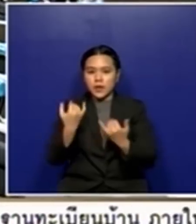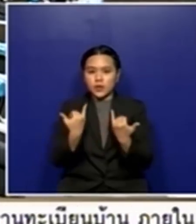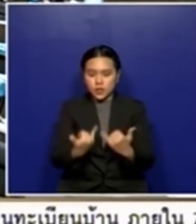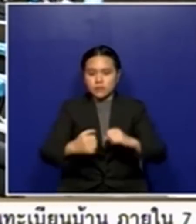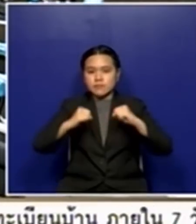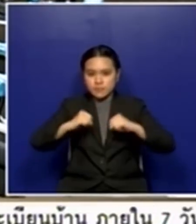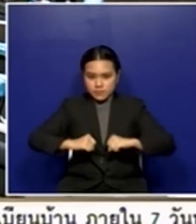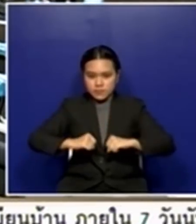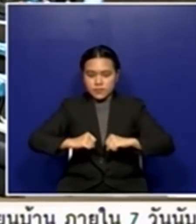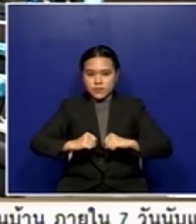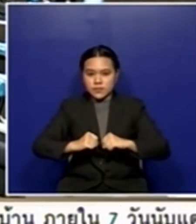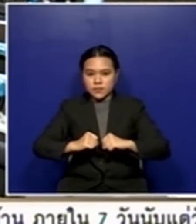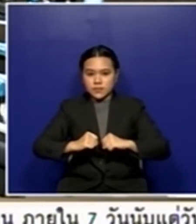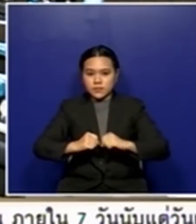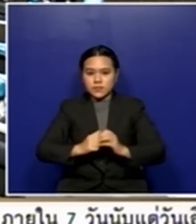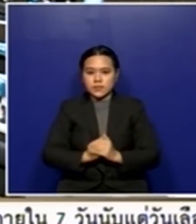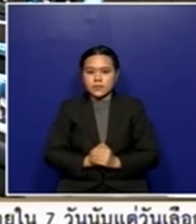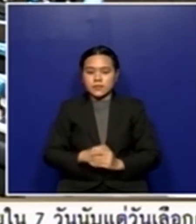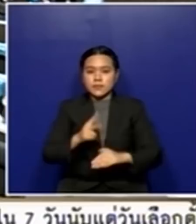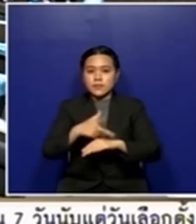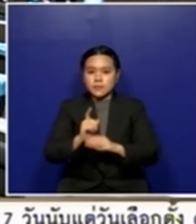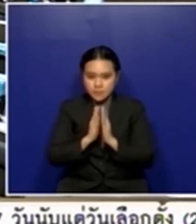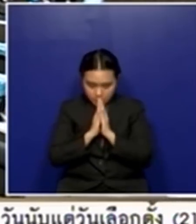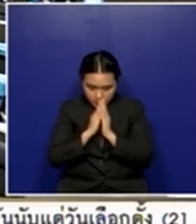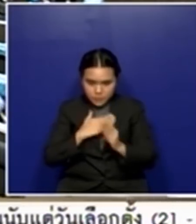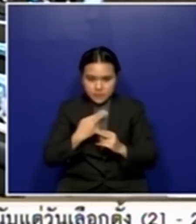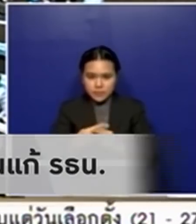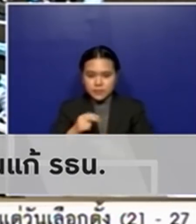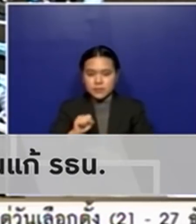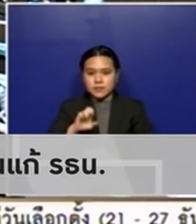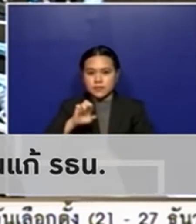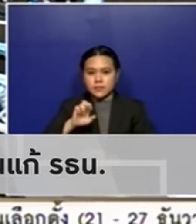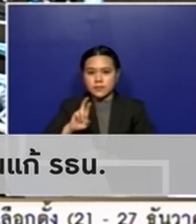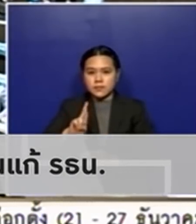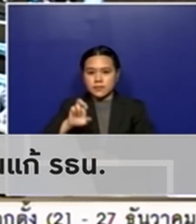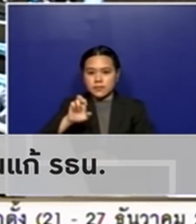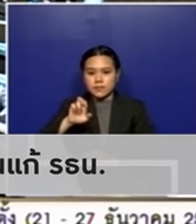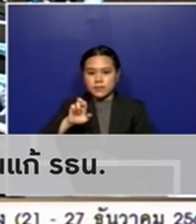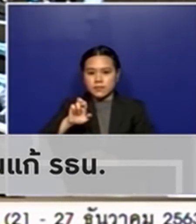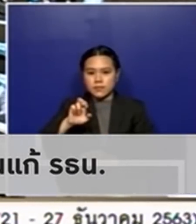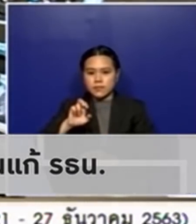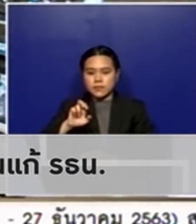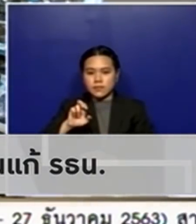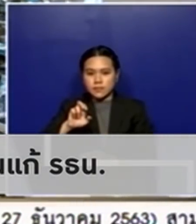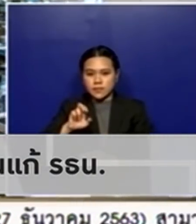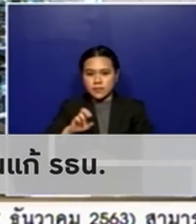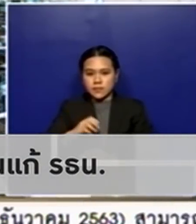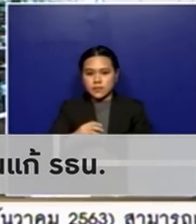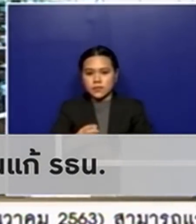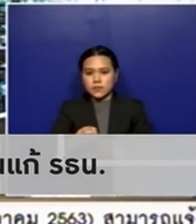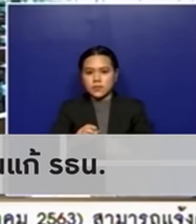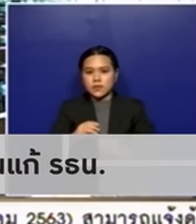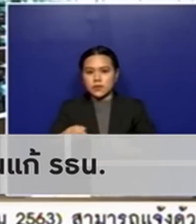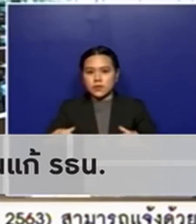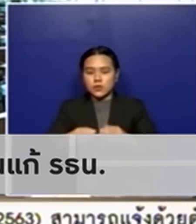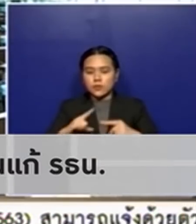าคม63 เปิดไปตอนไหนพฤศจิกายนมันผ่านไปแล้วนี่ครับ ก็ ที่ว่านไปว่ากันมาช่วงที่ผ่านมาเนี่ย เขาคงจะไปรวบรว